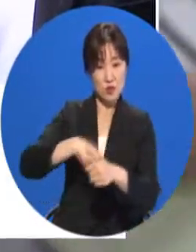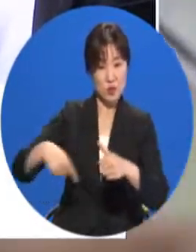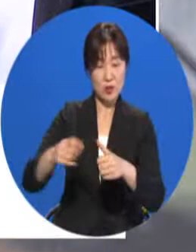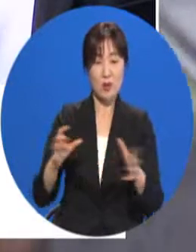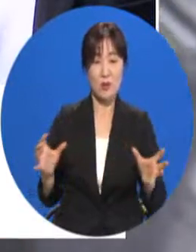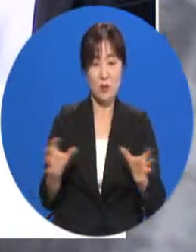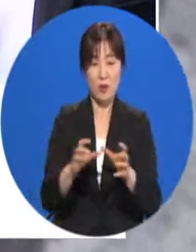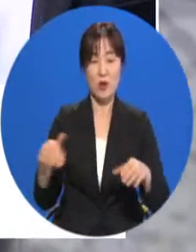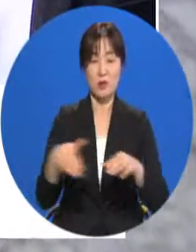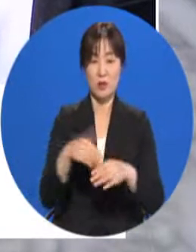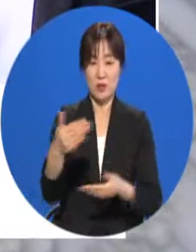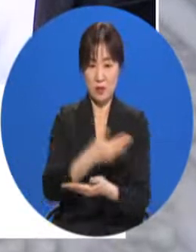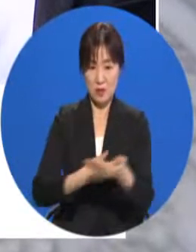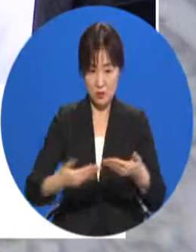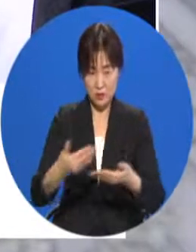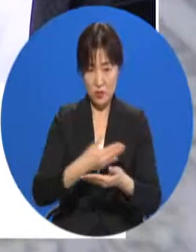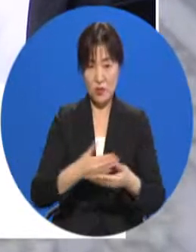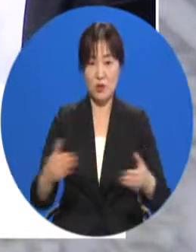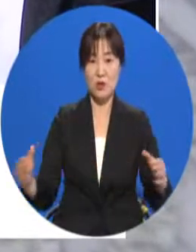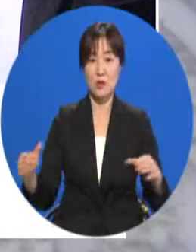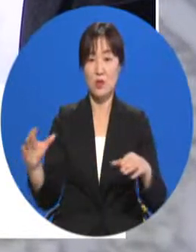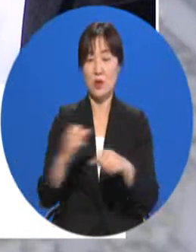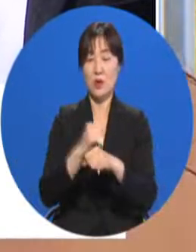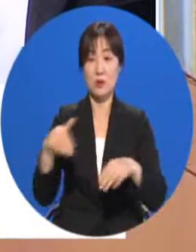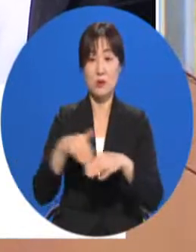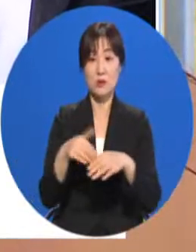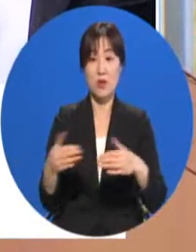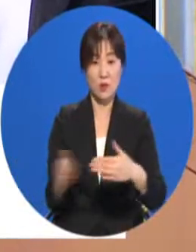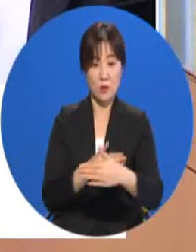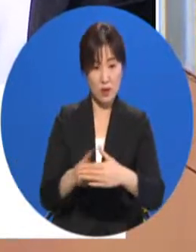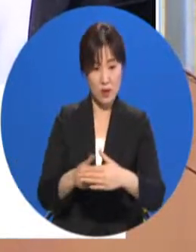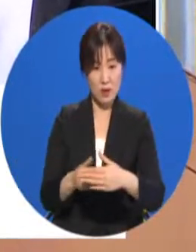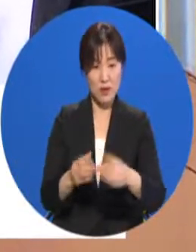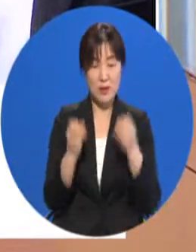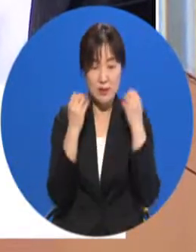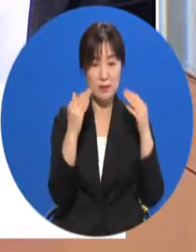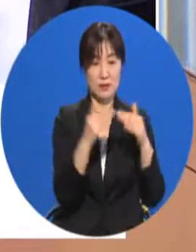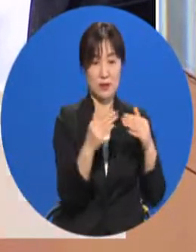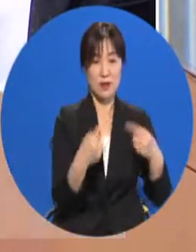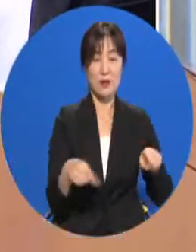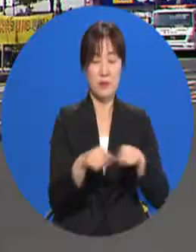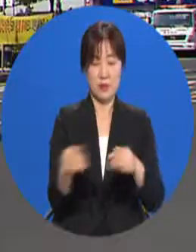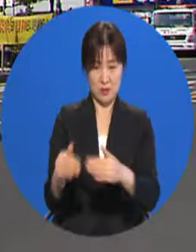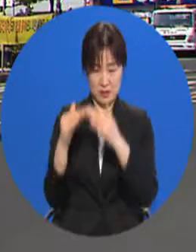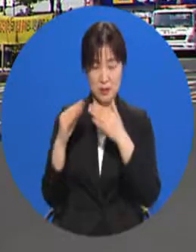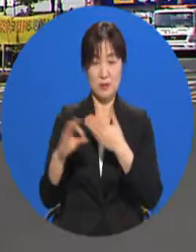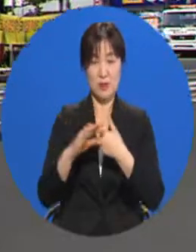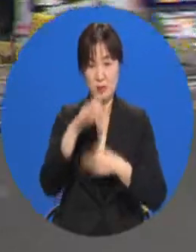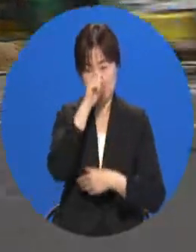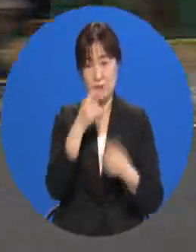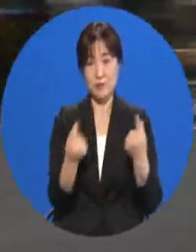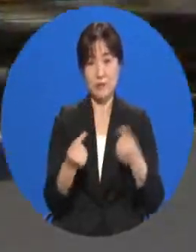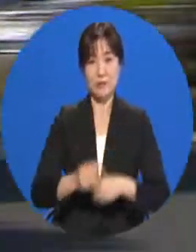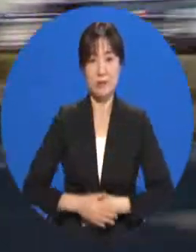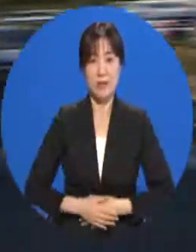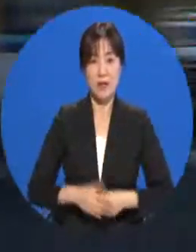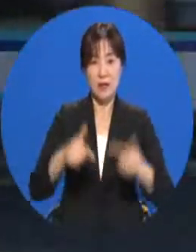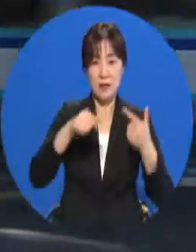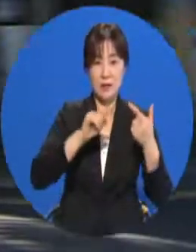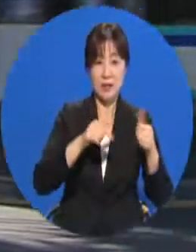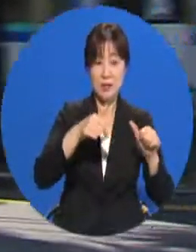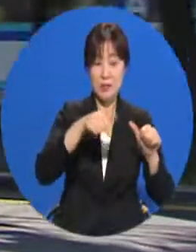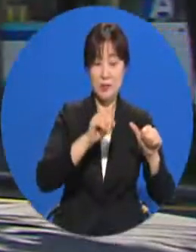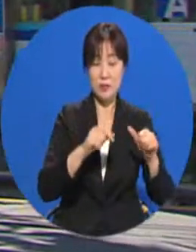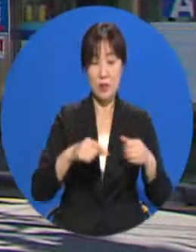문화를 향유하고 나눌 수 있는 그런 복합 문화 공간이 시청사와 함께 같이 지어질 수 있다면. 민선 1기부터 20여 년